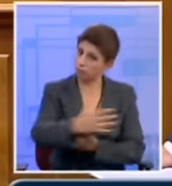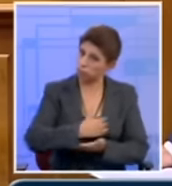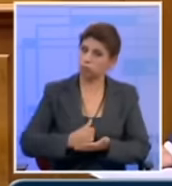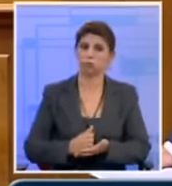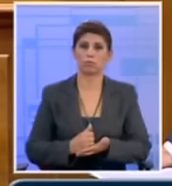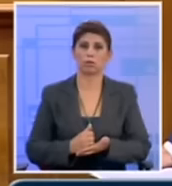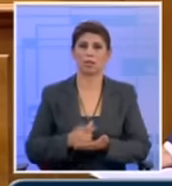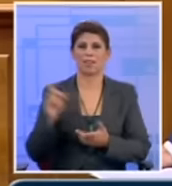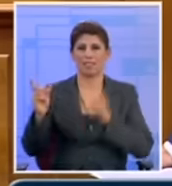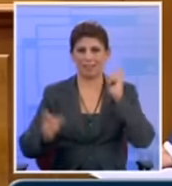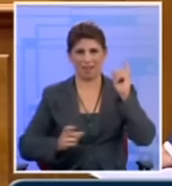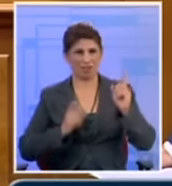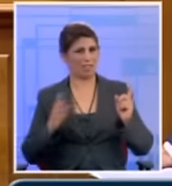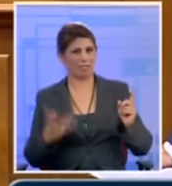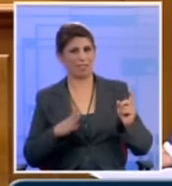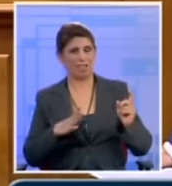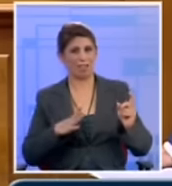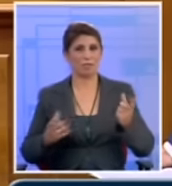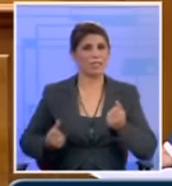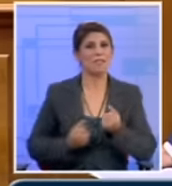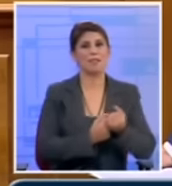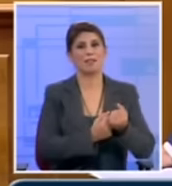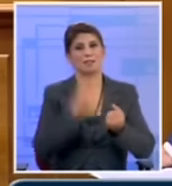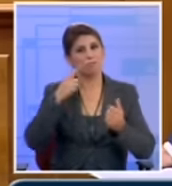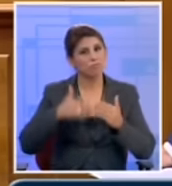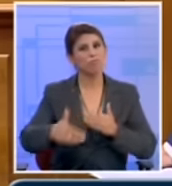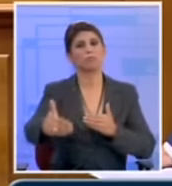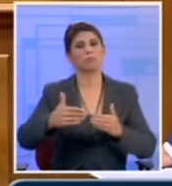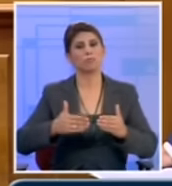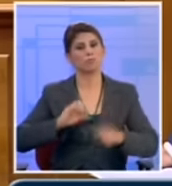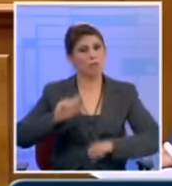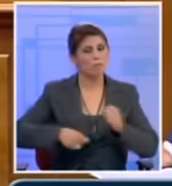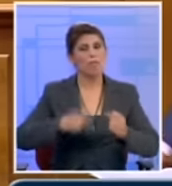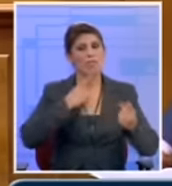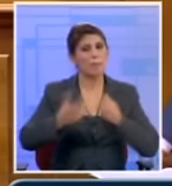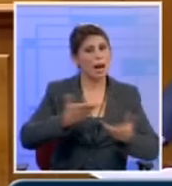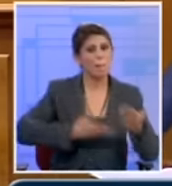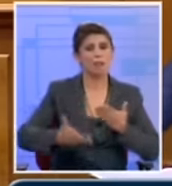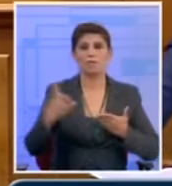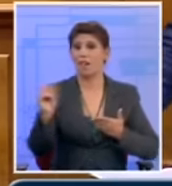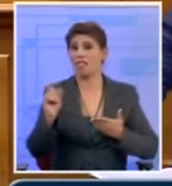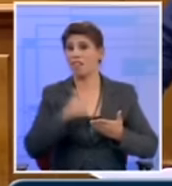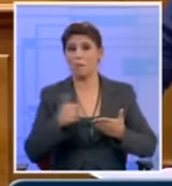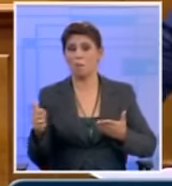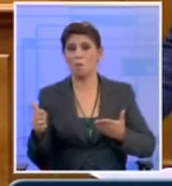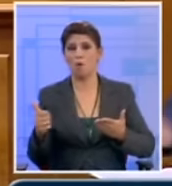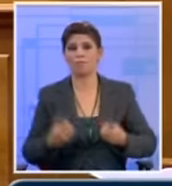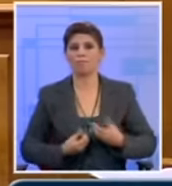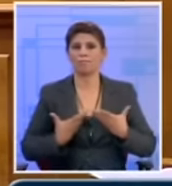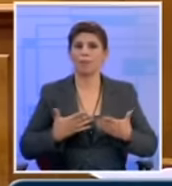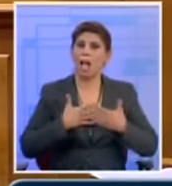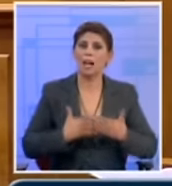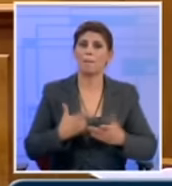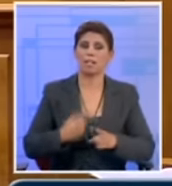Μην αναρωτιέστε λοιπόν γιατί ο κόσμος στηρίζει την προοπτική, την προσπάθεια, τη διαπραγμάτευση, τη σκληρή. Δεν είναι μόνο το αίσθημα